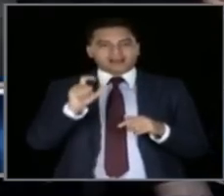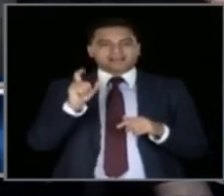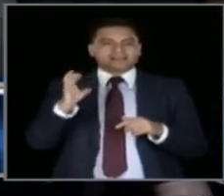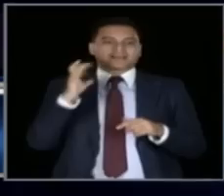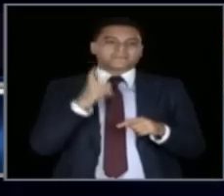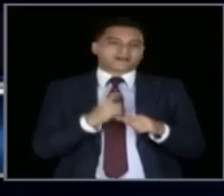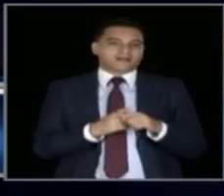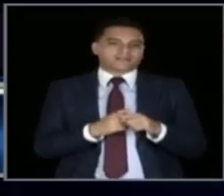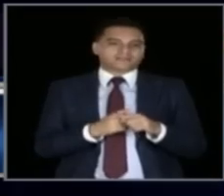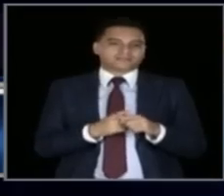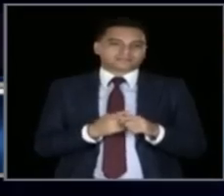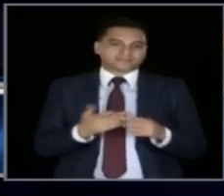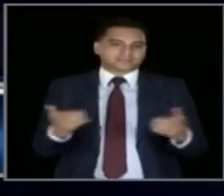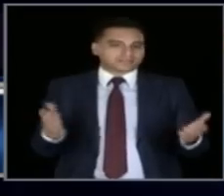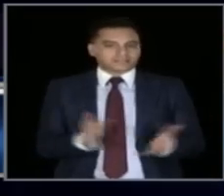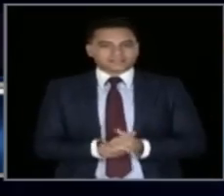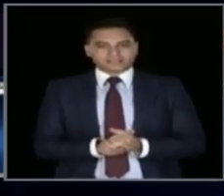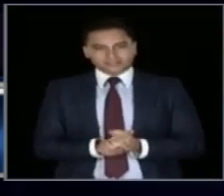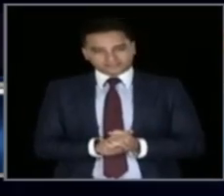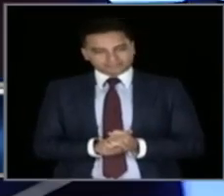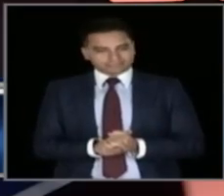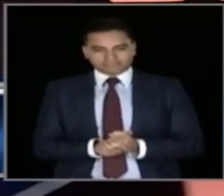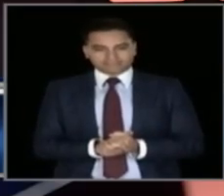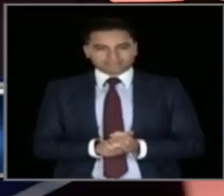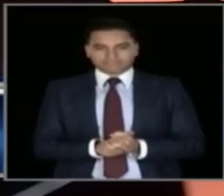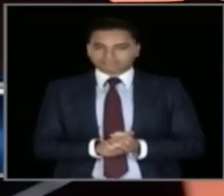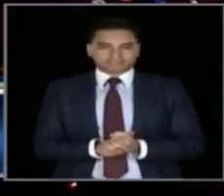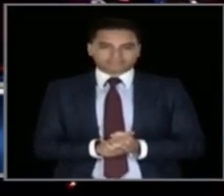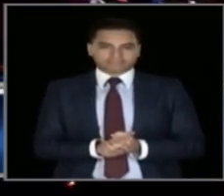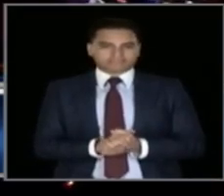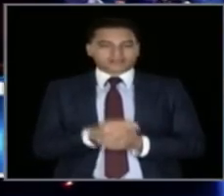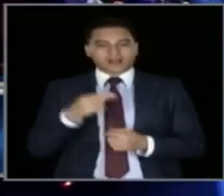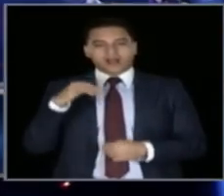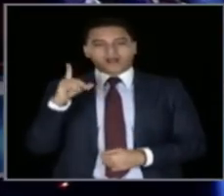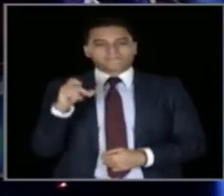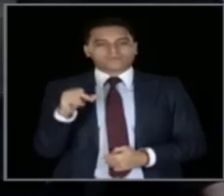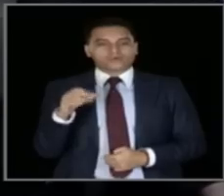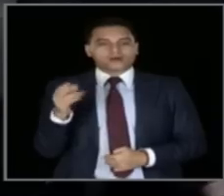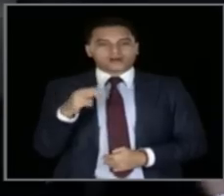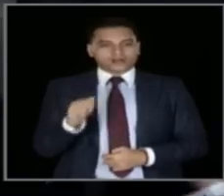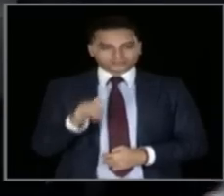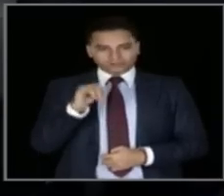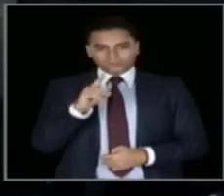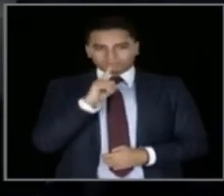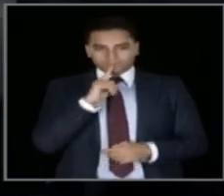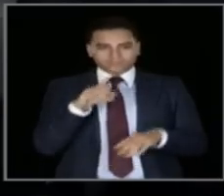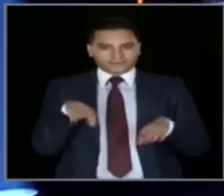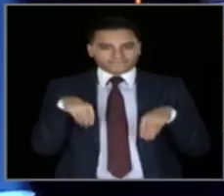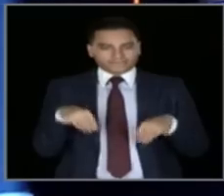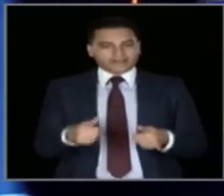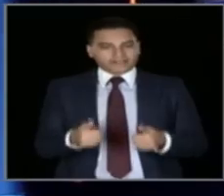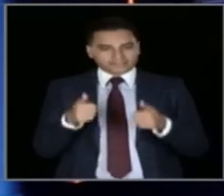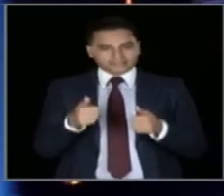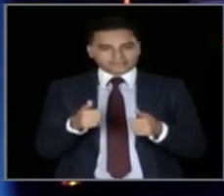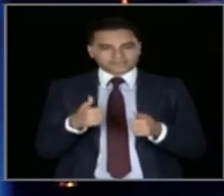صح. احمد عبد الحكم اجابه خاطئه. عمرو عصام اقعد ساكت خالص.